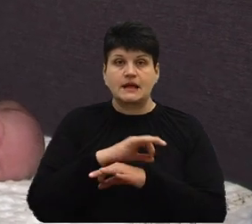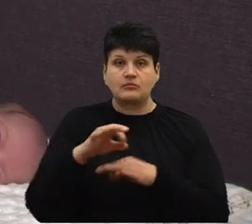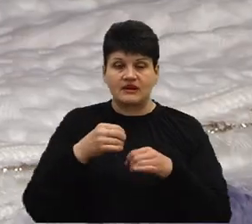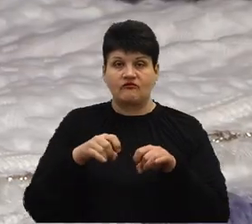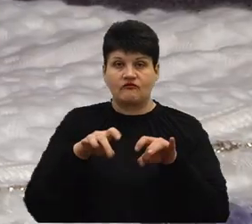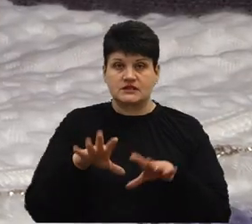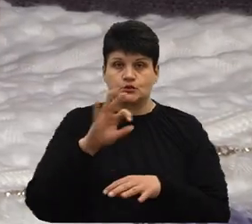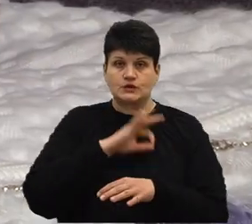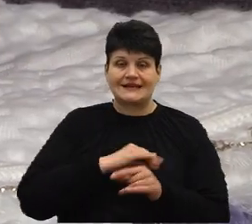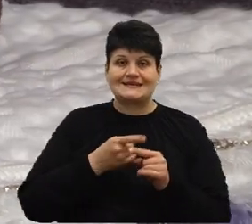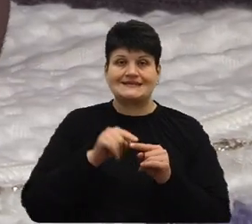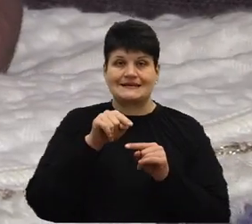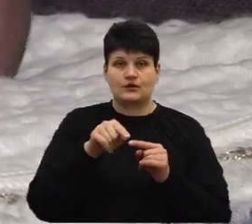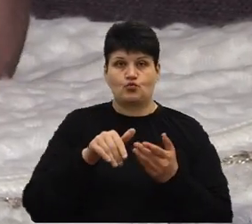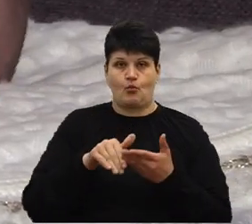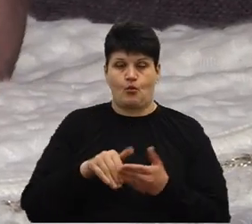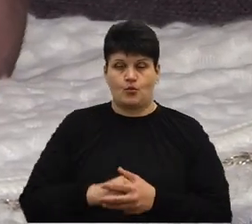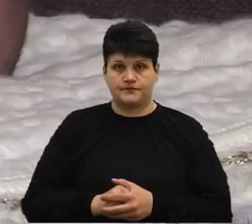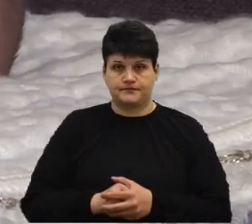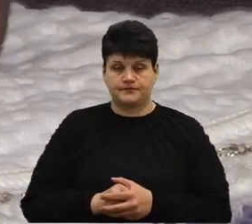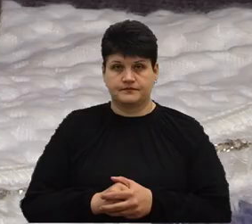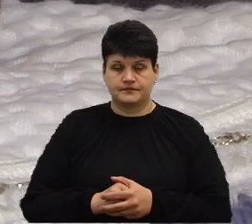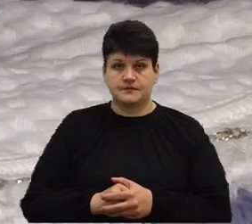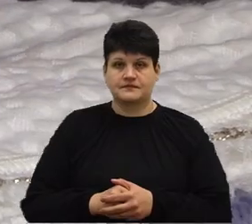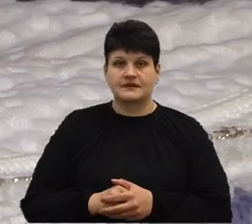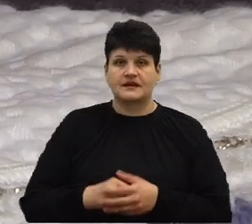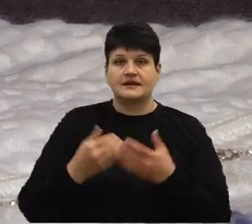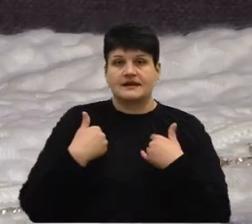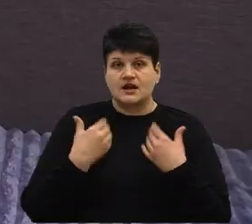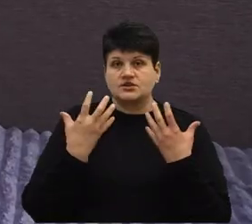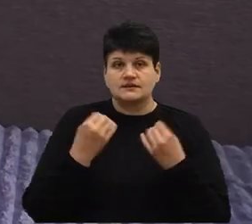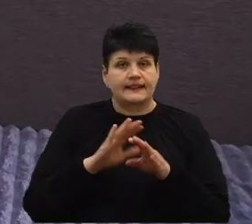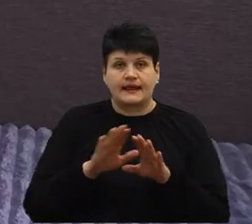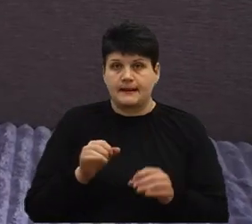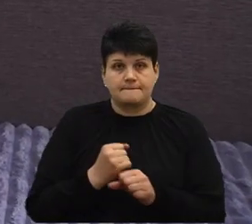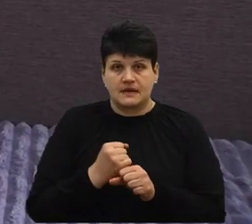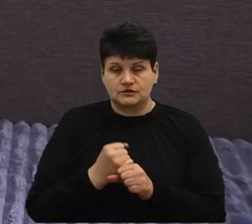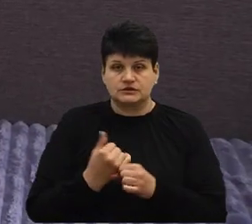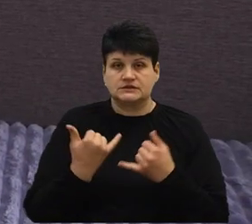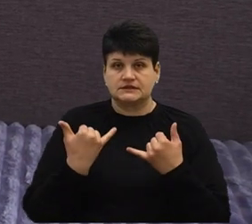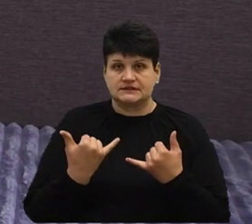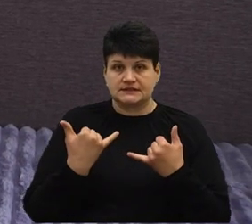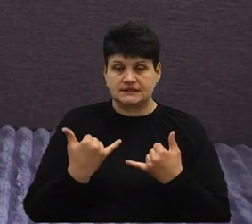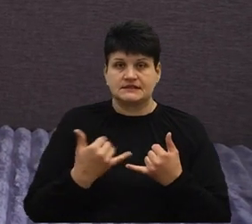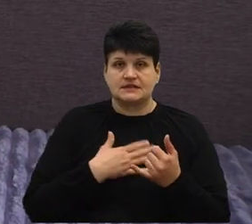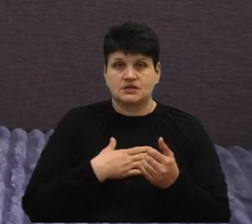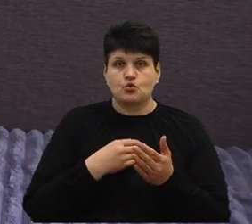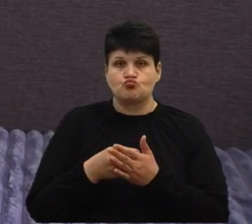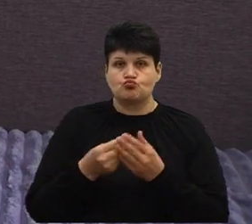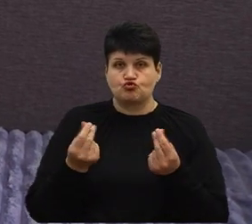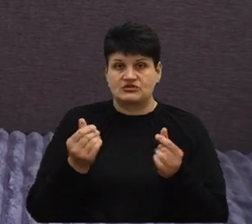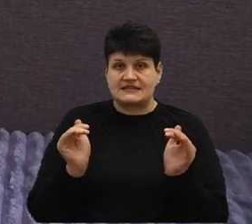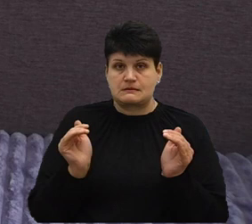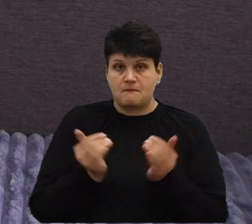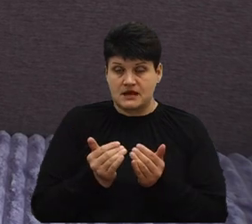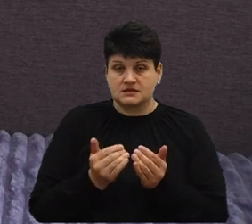скористатися цією допомогою так ще як я не працюю зараз наша бюджет зменшився і